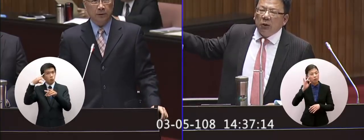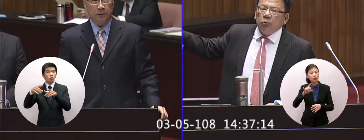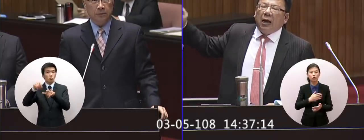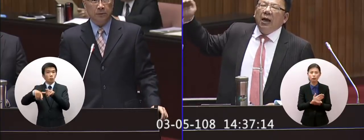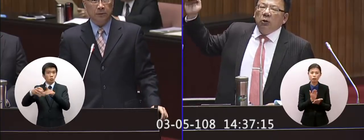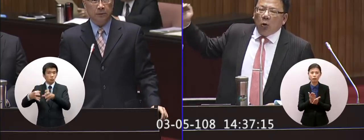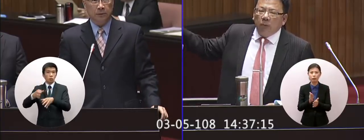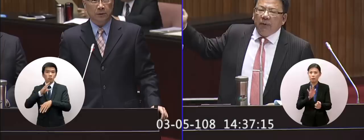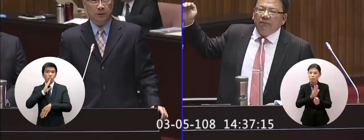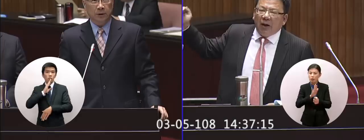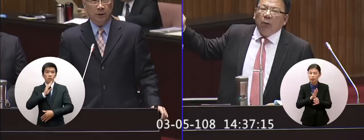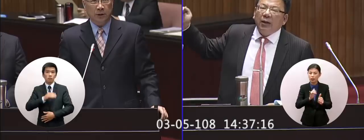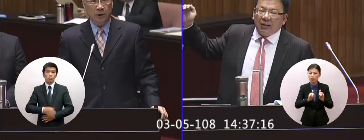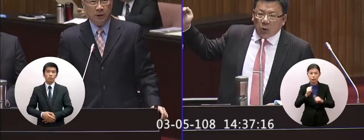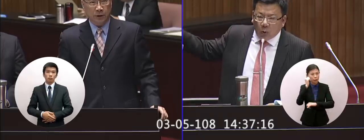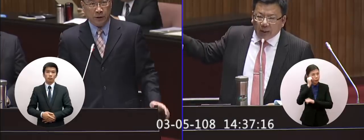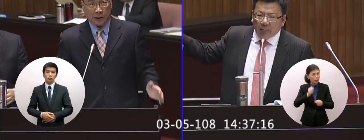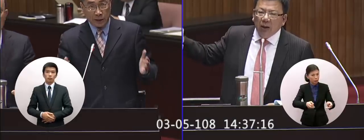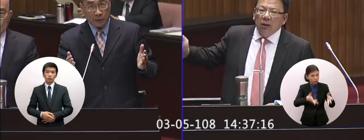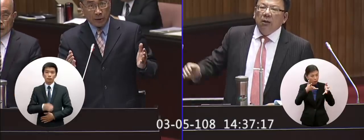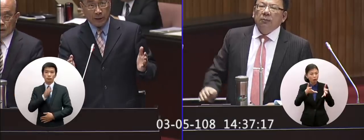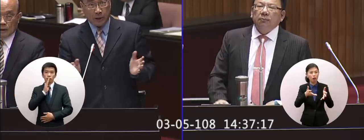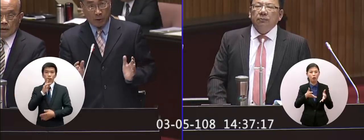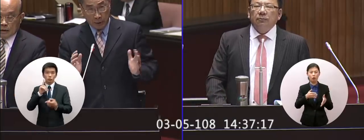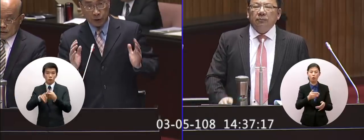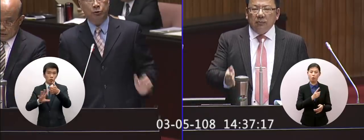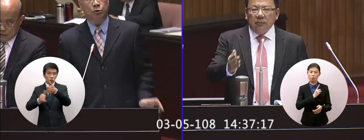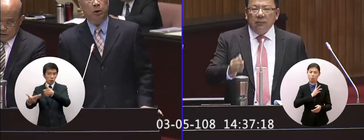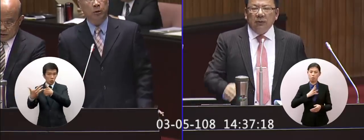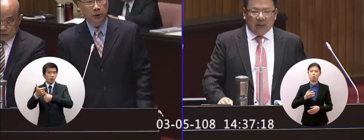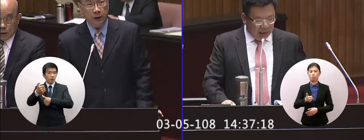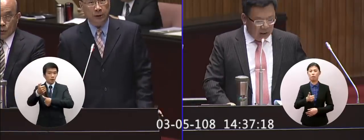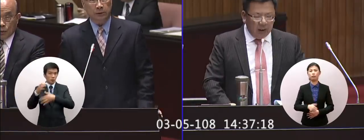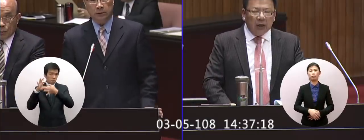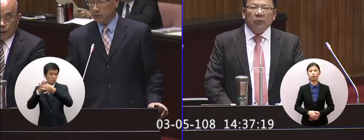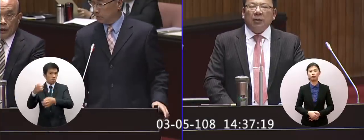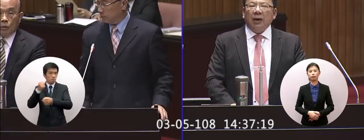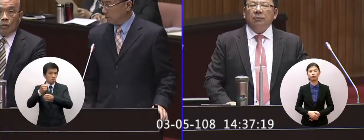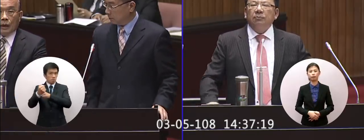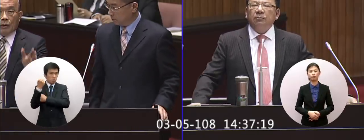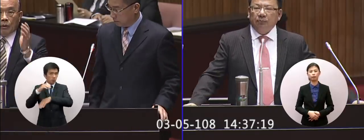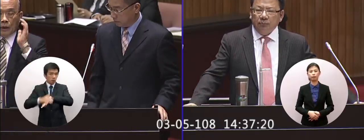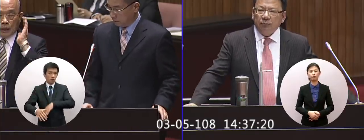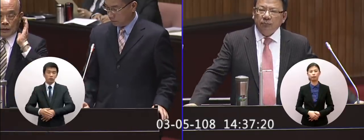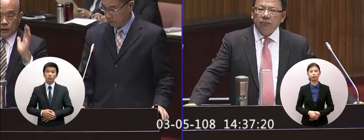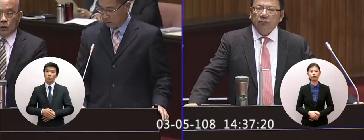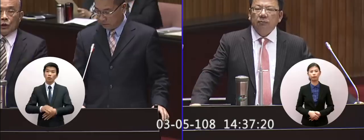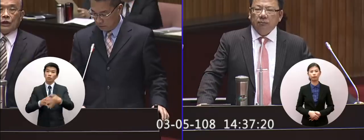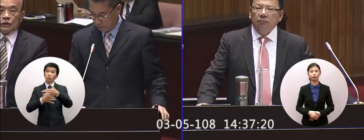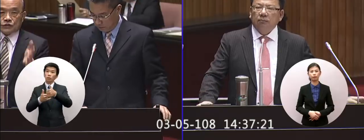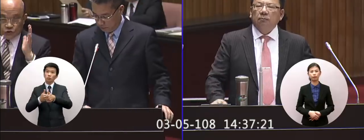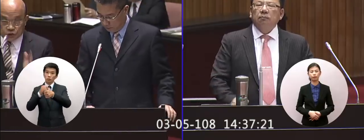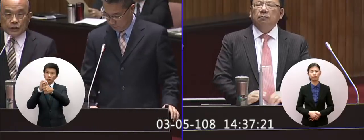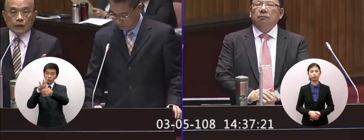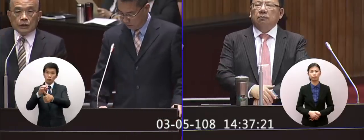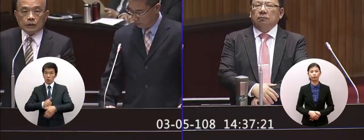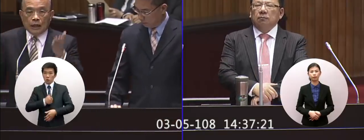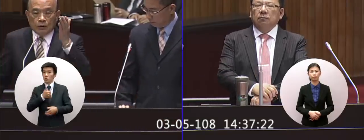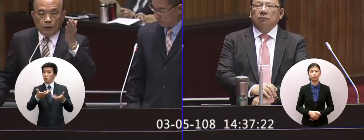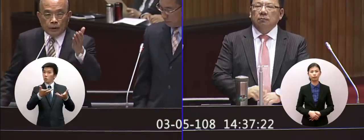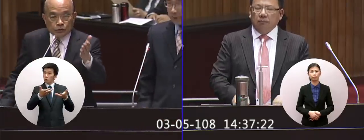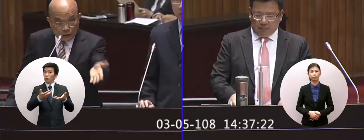们的社会住宅充分发挥它的功能。 是，感谢委员，这个我们会继续做。 委员，我也提供一个实